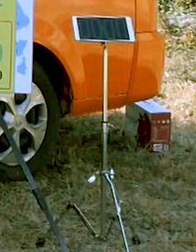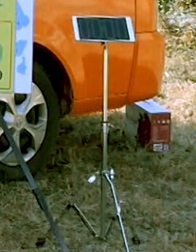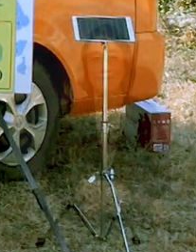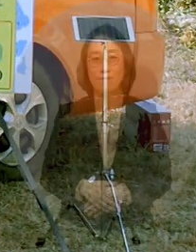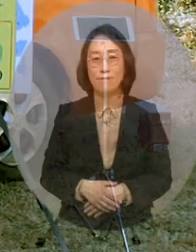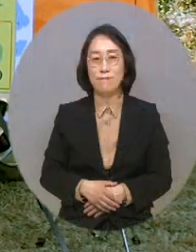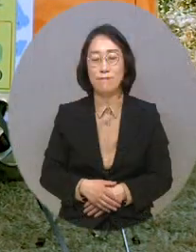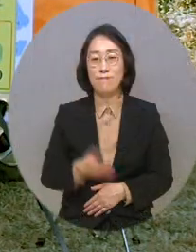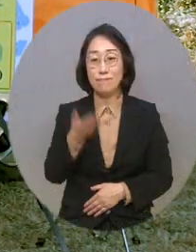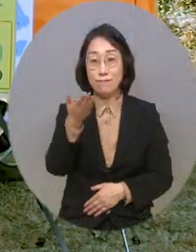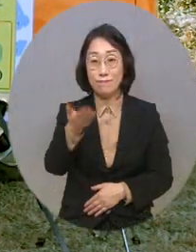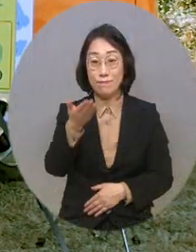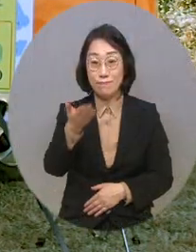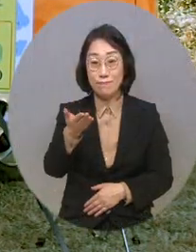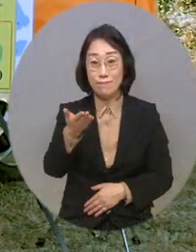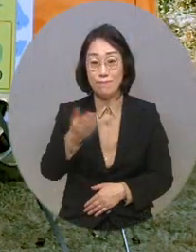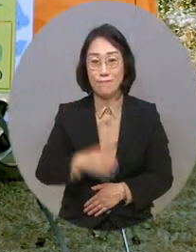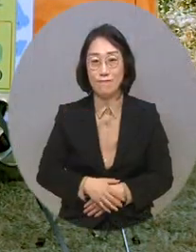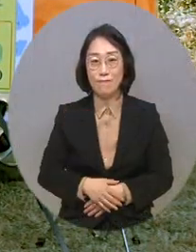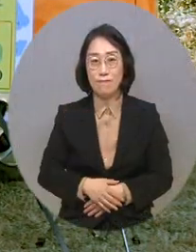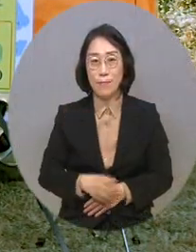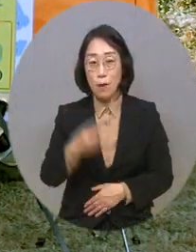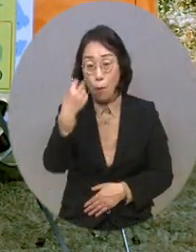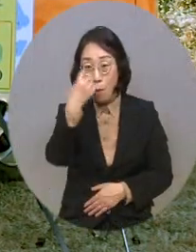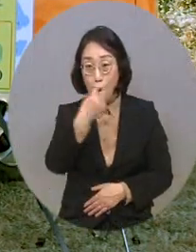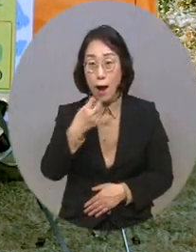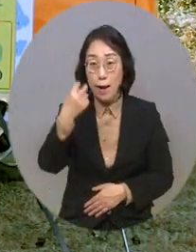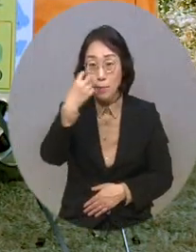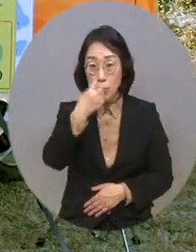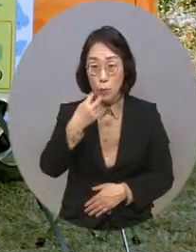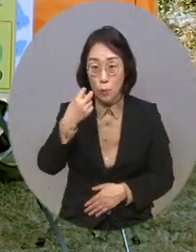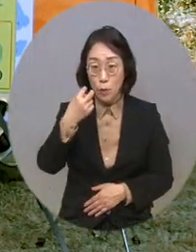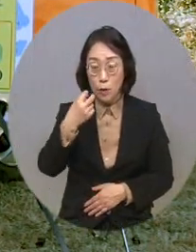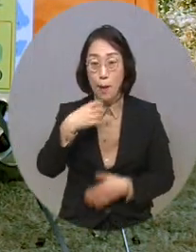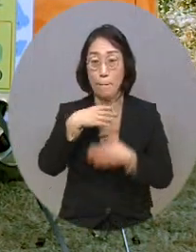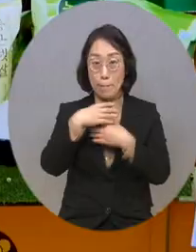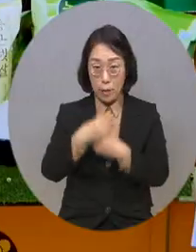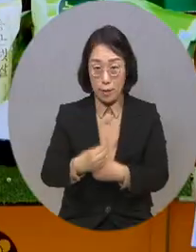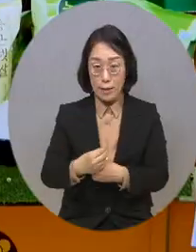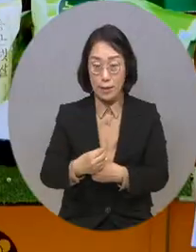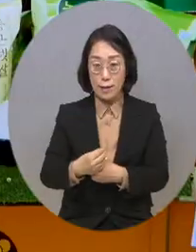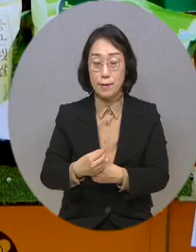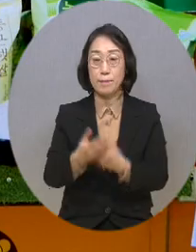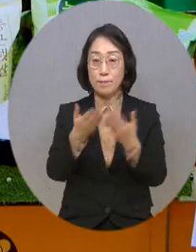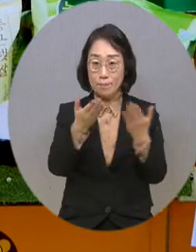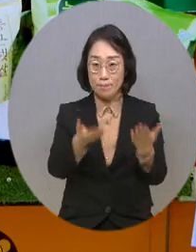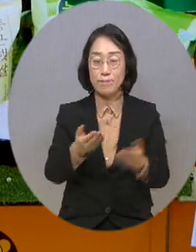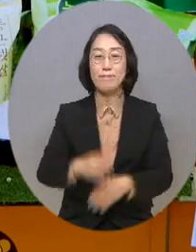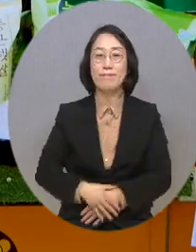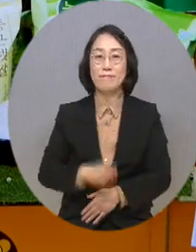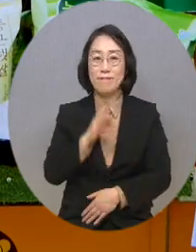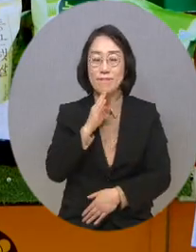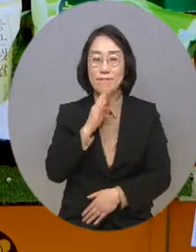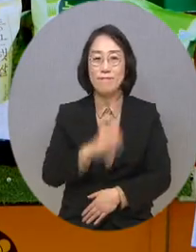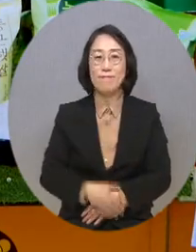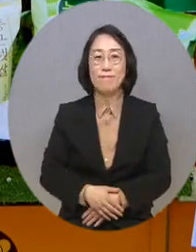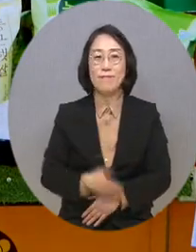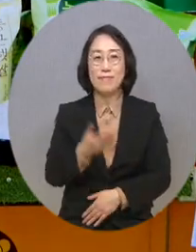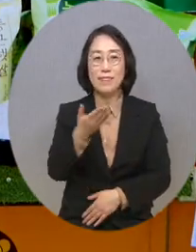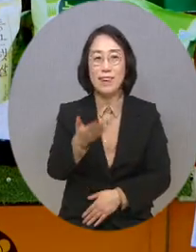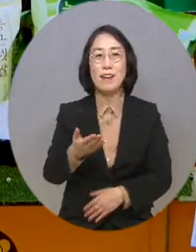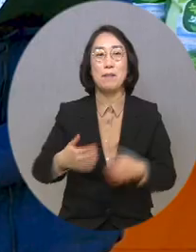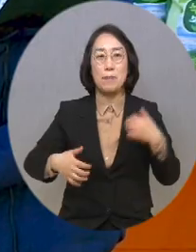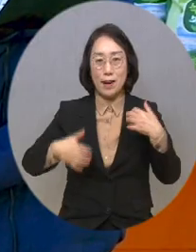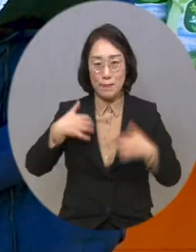팀장님은 혹시 저기 관리감독 위에 편안하게 알겠습니다. 잘 부탁드립니다. 반갑습니다. 자, 반갑습니다.